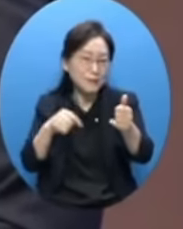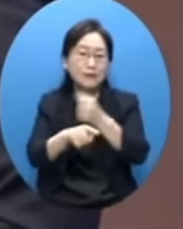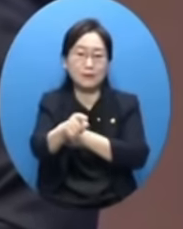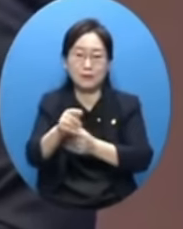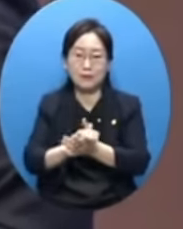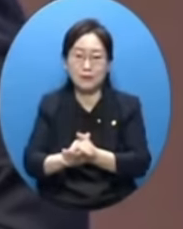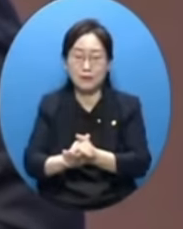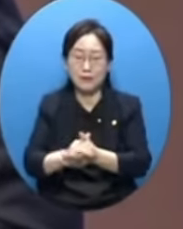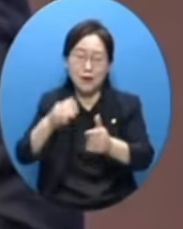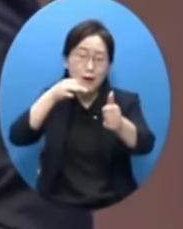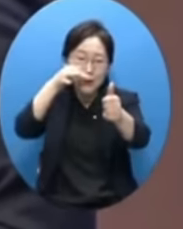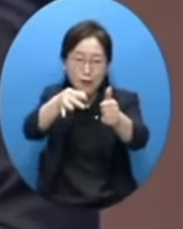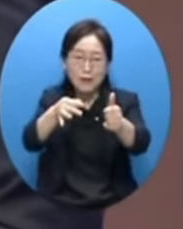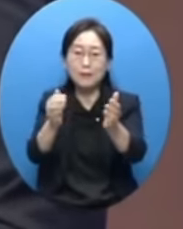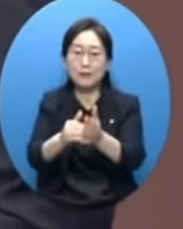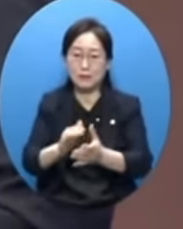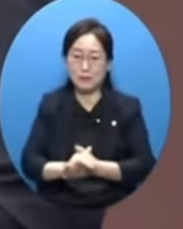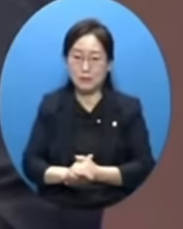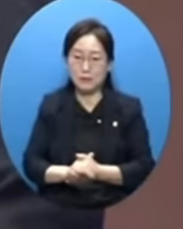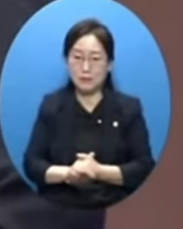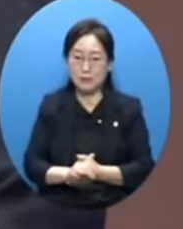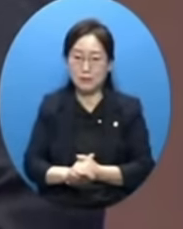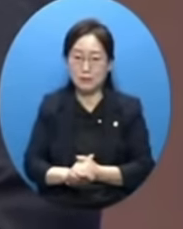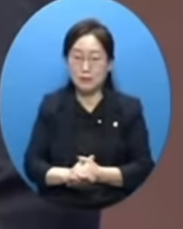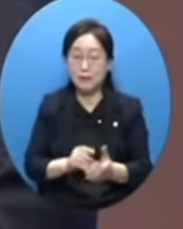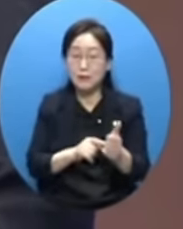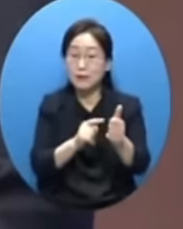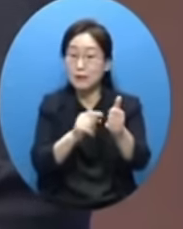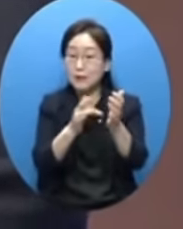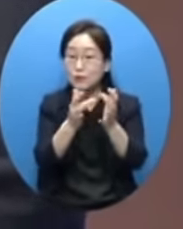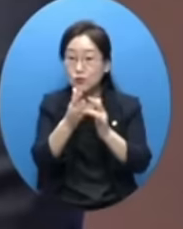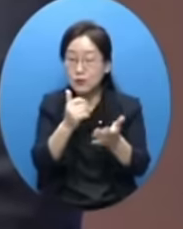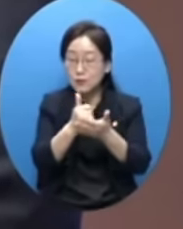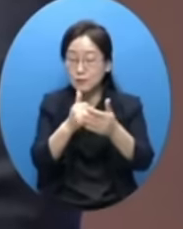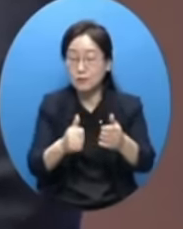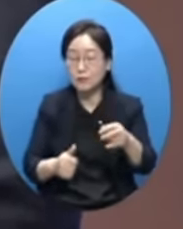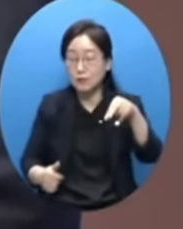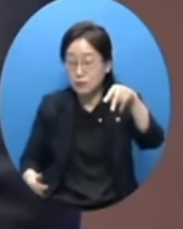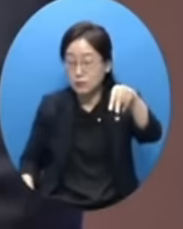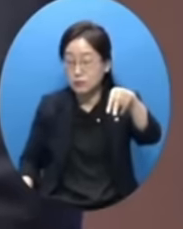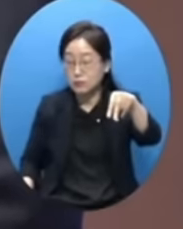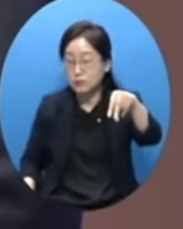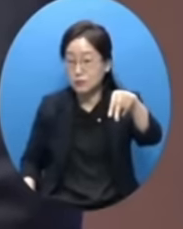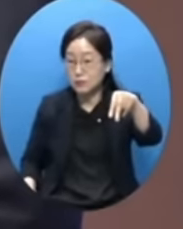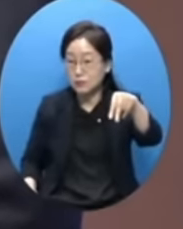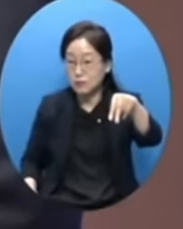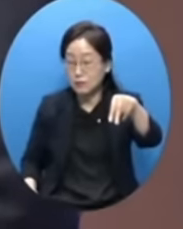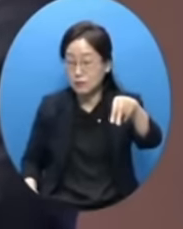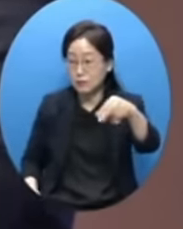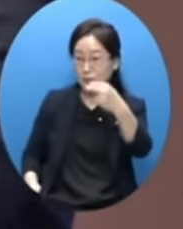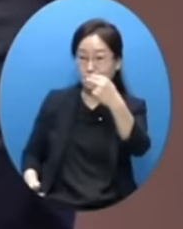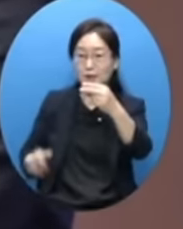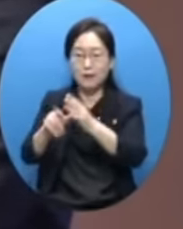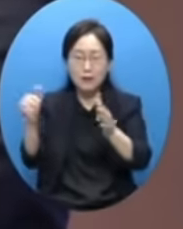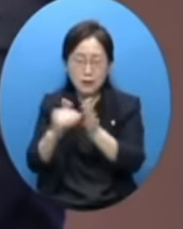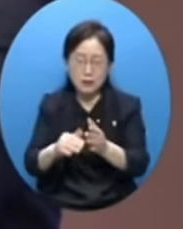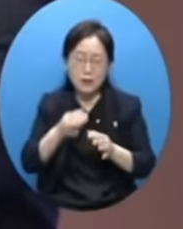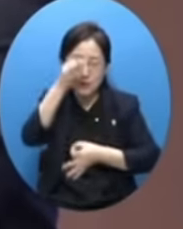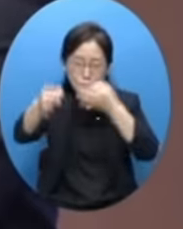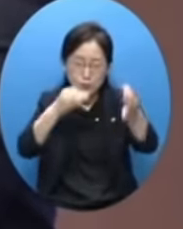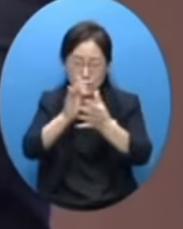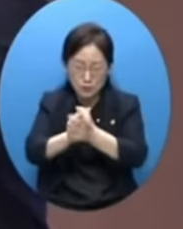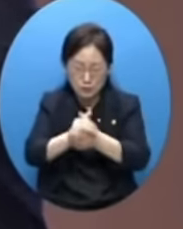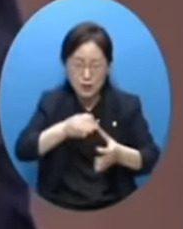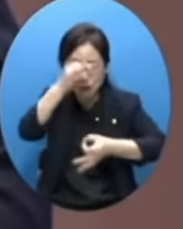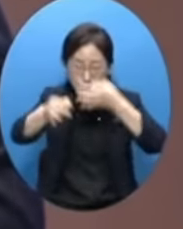부르짖음을 들으셨다고 하는 것입니다. 예수님이 발걸음을 멈출 때까지 우리 기도를 들을 때까지 우리는 부르짖고 또